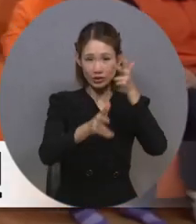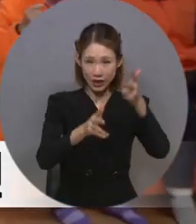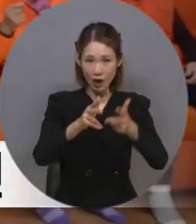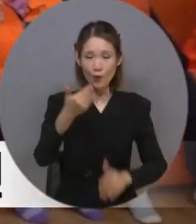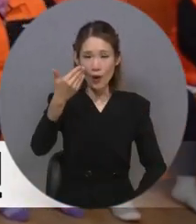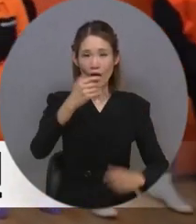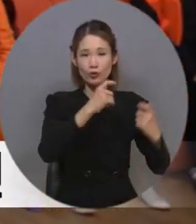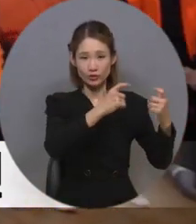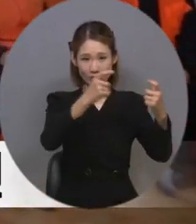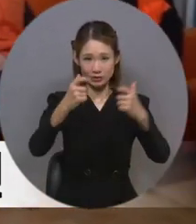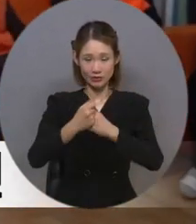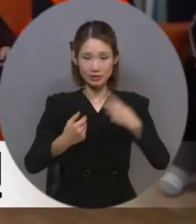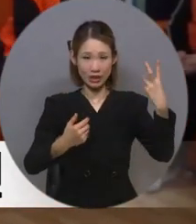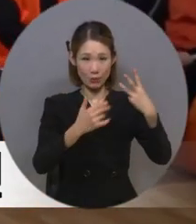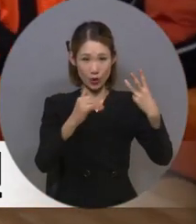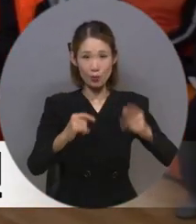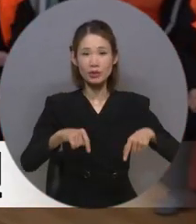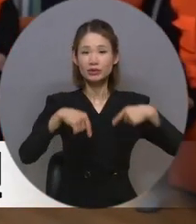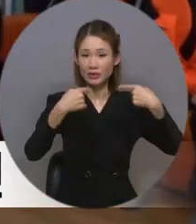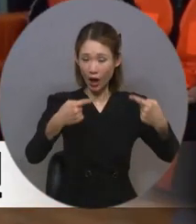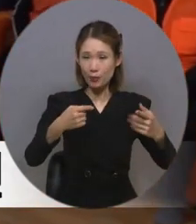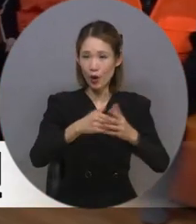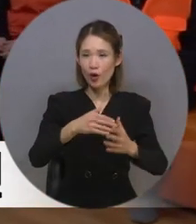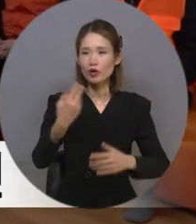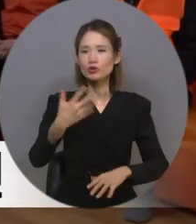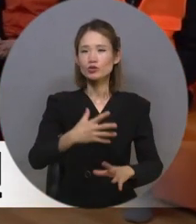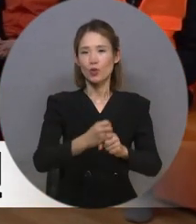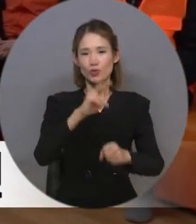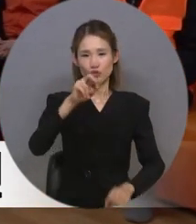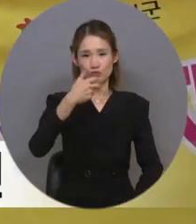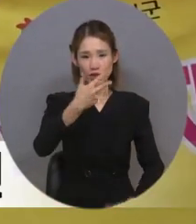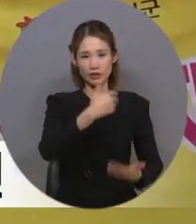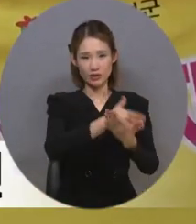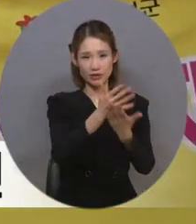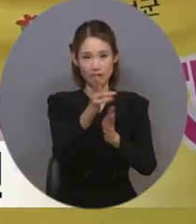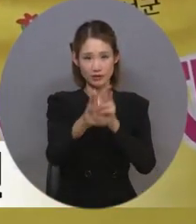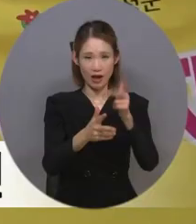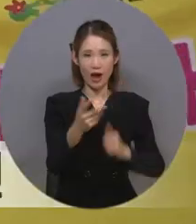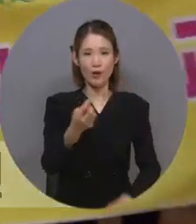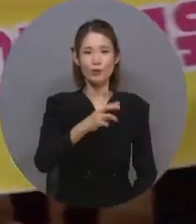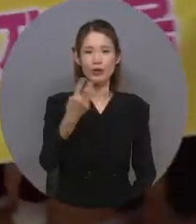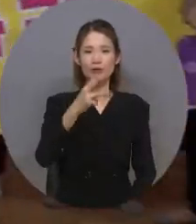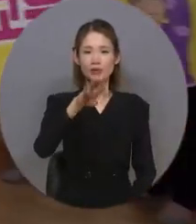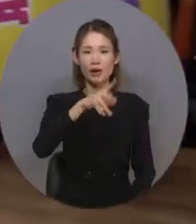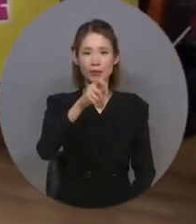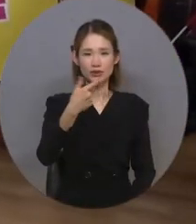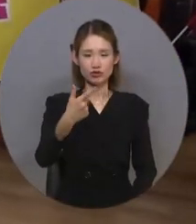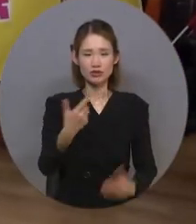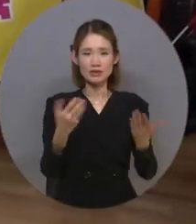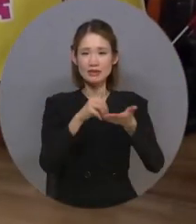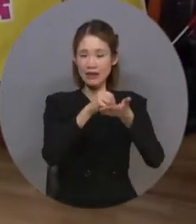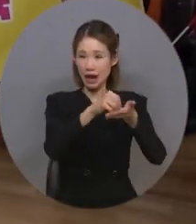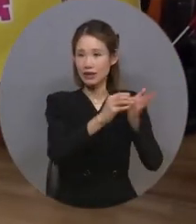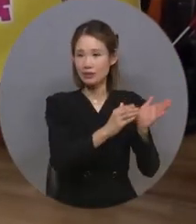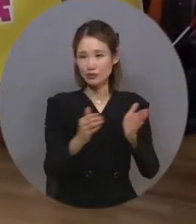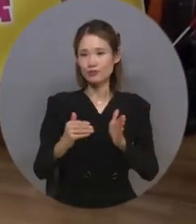읍면에서 3000여명이 참여하며 총 27개 사업 3400 16개의 일자리가 마련됐습니다